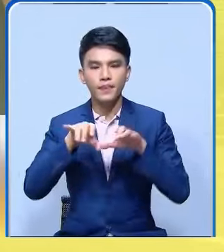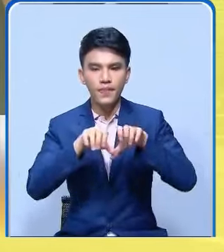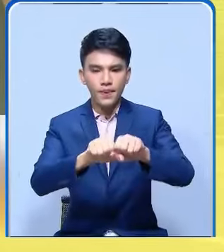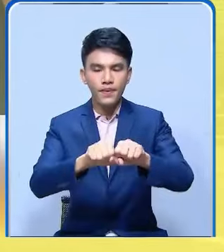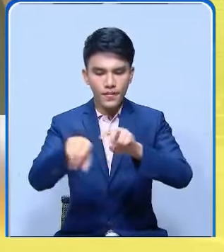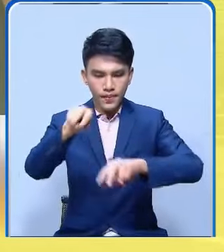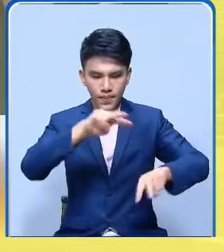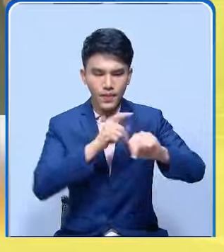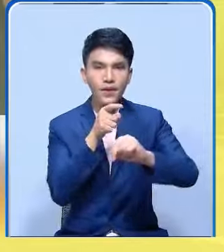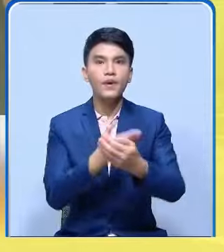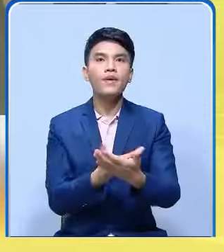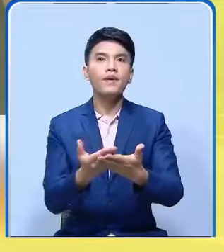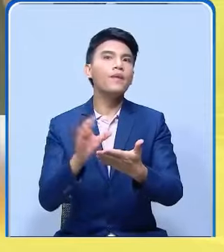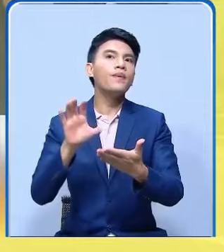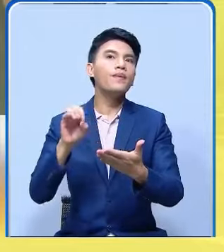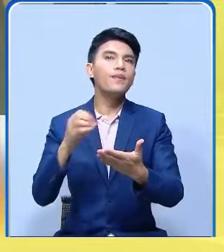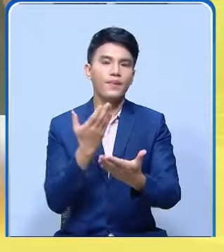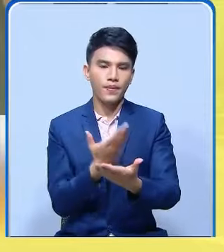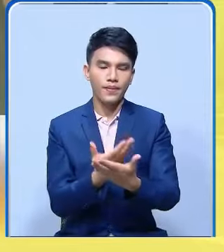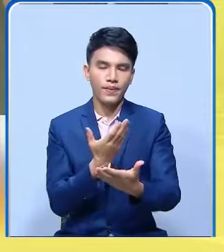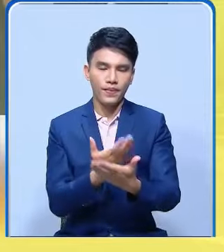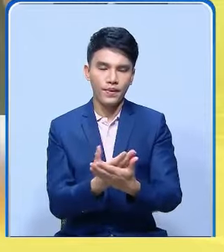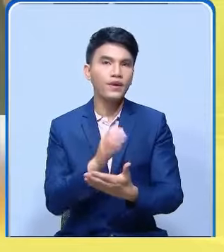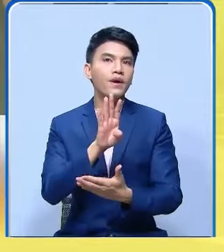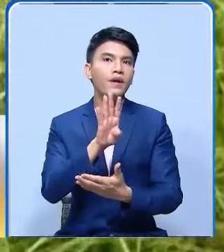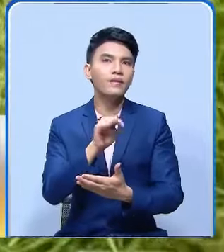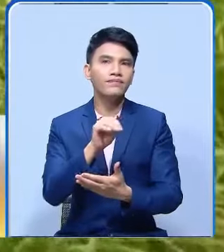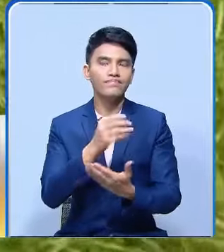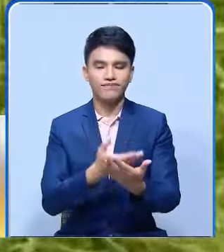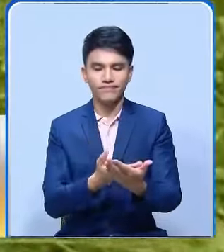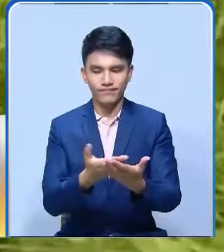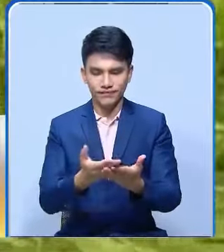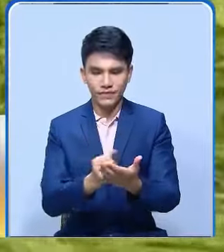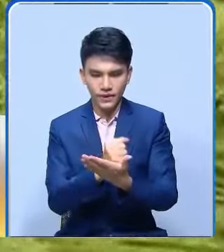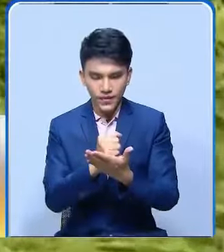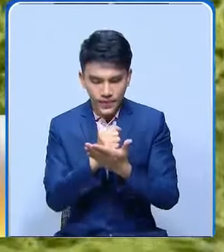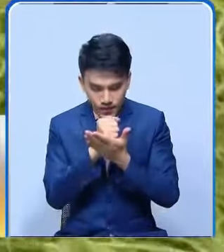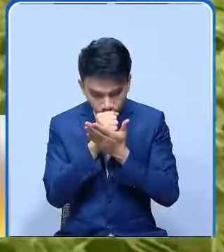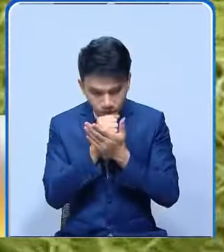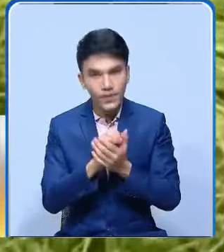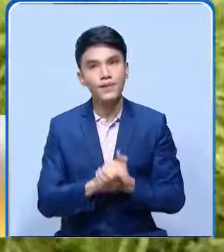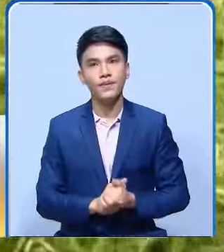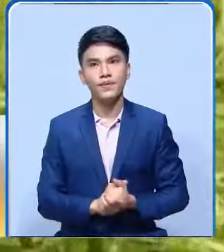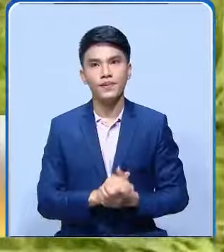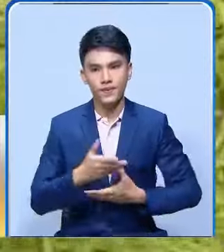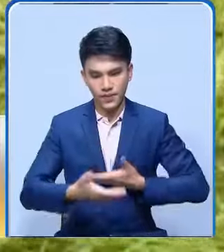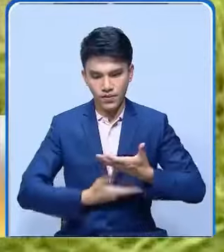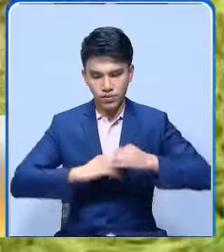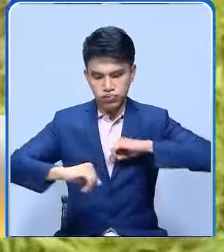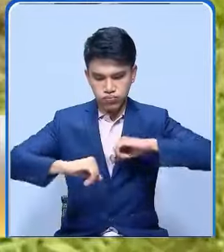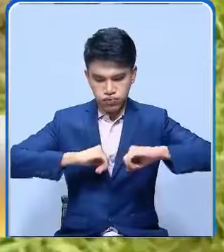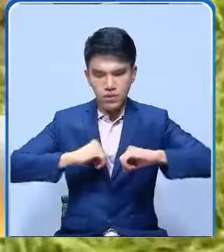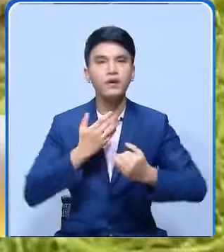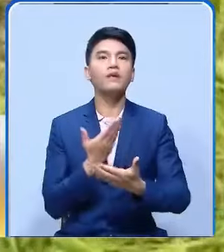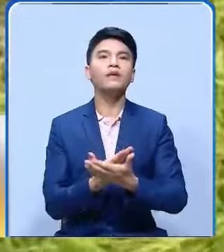าสั่งซื้อยาบ้า50เม็ดมาในราคาเม็ดละ40บาทเพื่อเสพบางส่วนขายให้วัยรุ่นรา